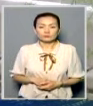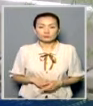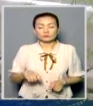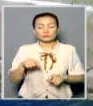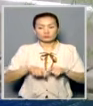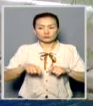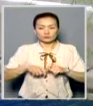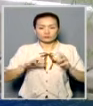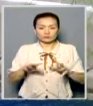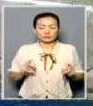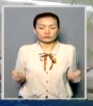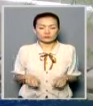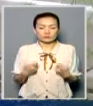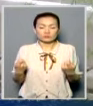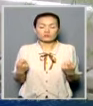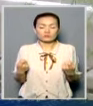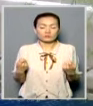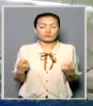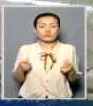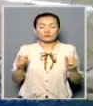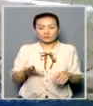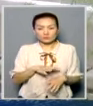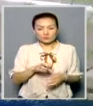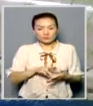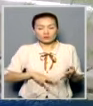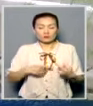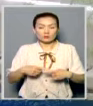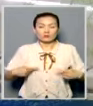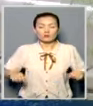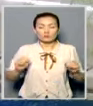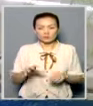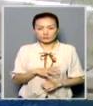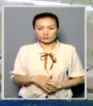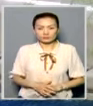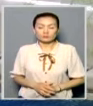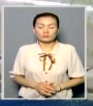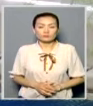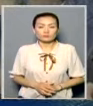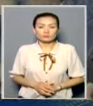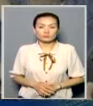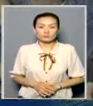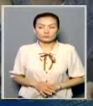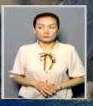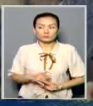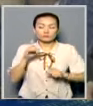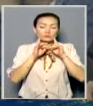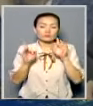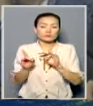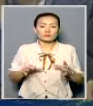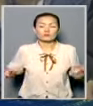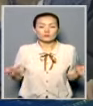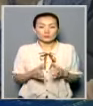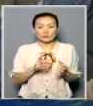кезде заңбұзушылықтарға қатысты біздер айыппұлдар саламыз деп осындай бізде қазір шаралар ұйымдастырылып жатыр. Жиында жарнама